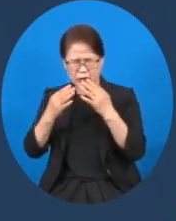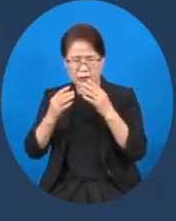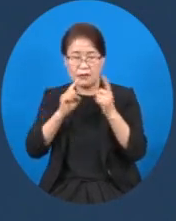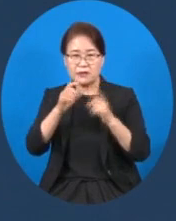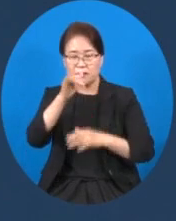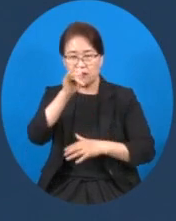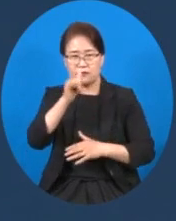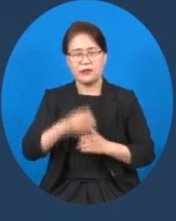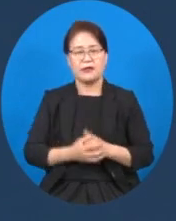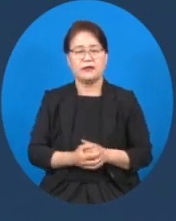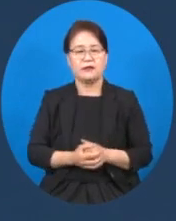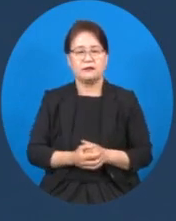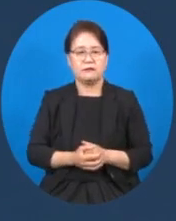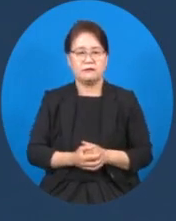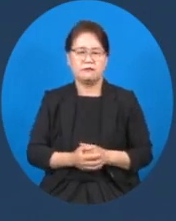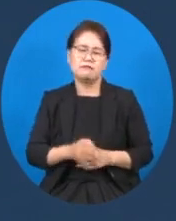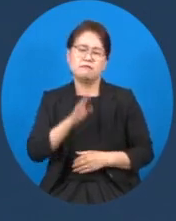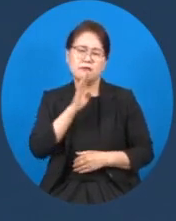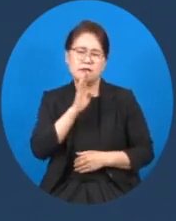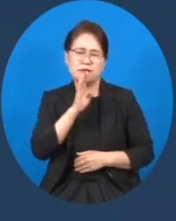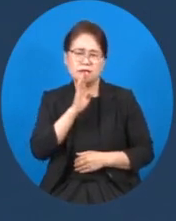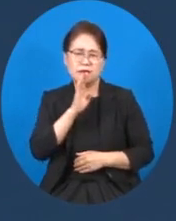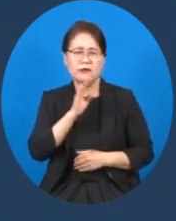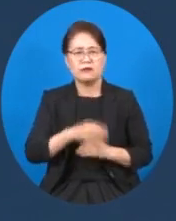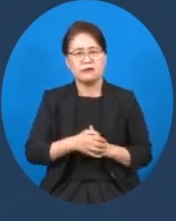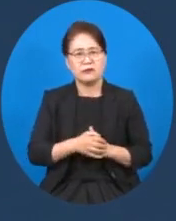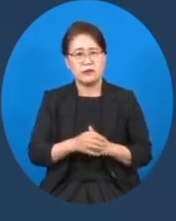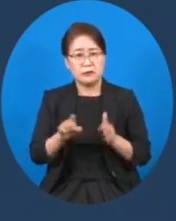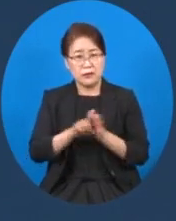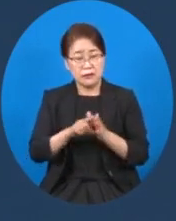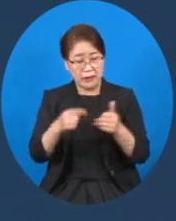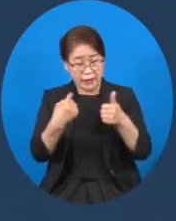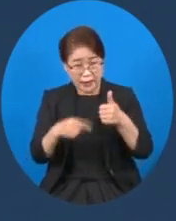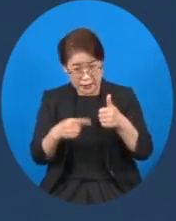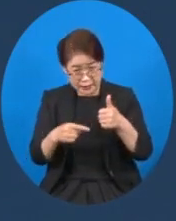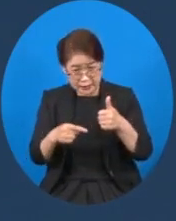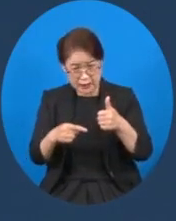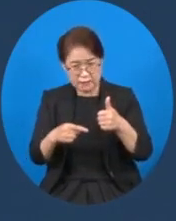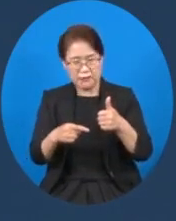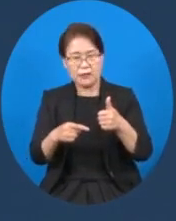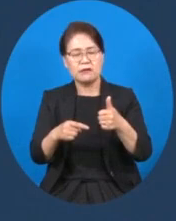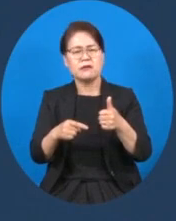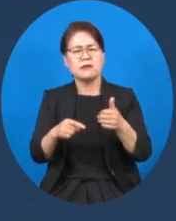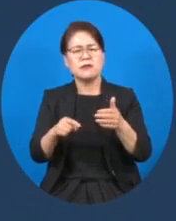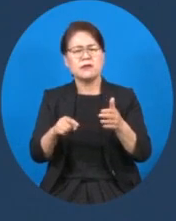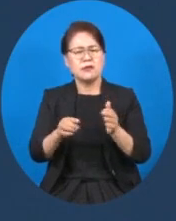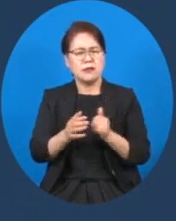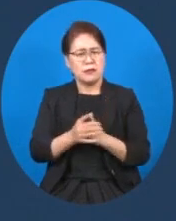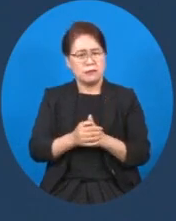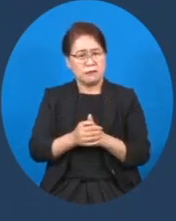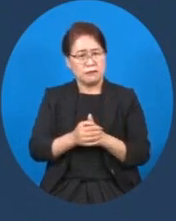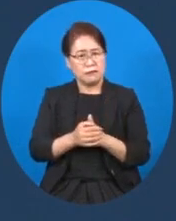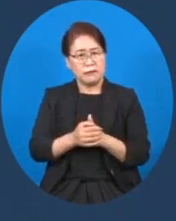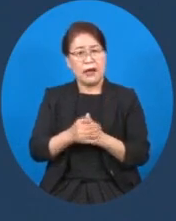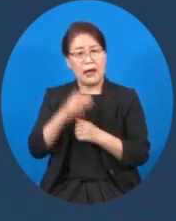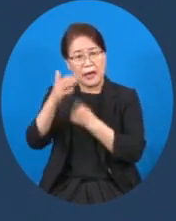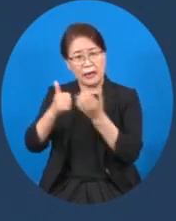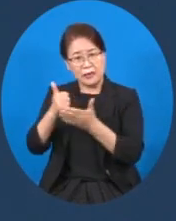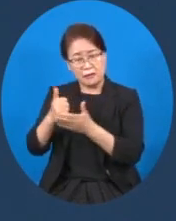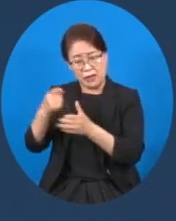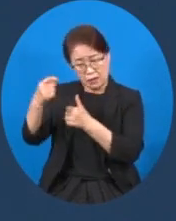있습니다. 그렇습니다, 여러분. 신앙의 가르침, 신앙의 교육은요,